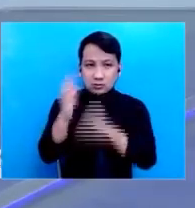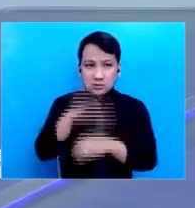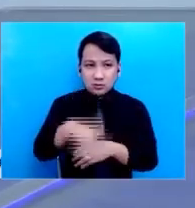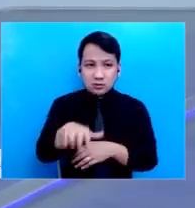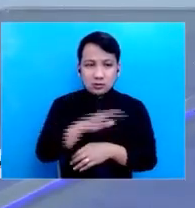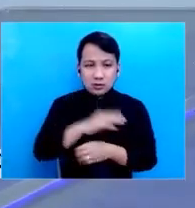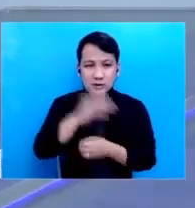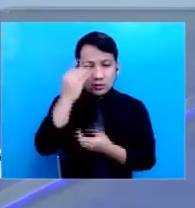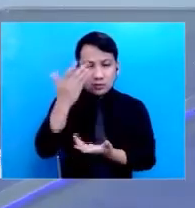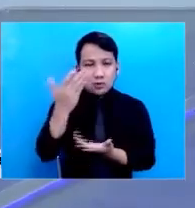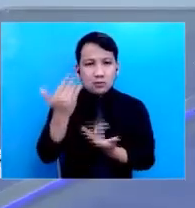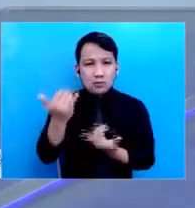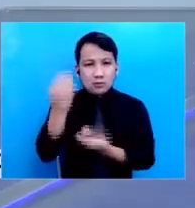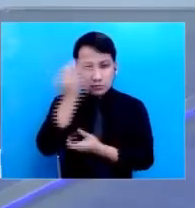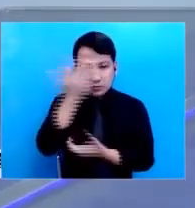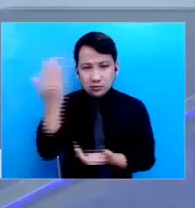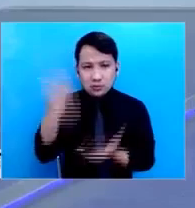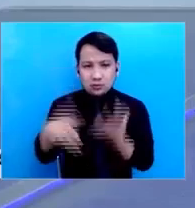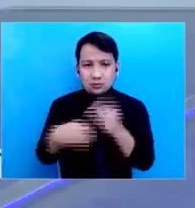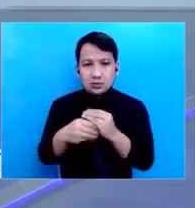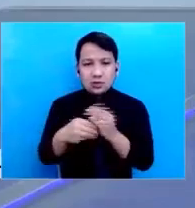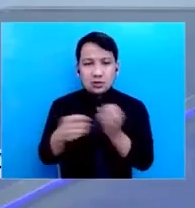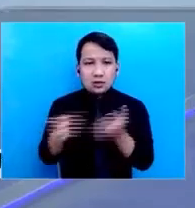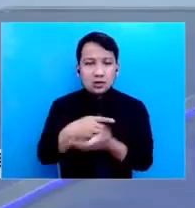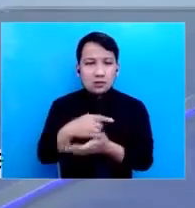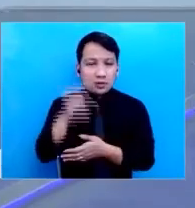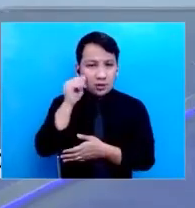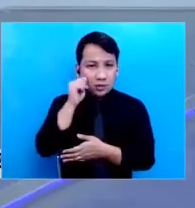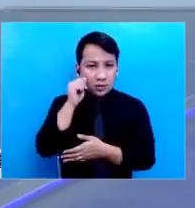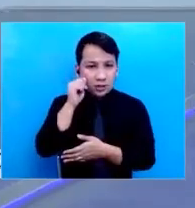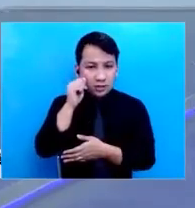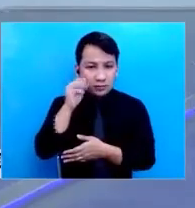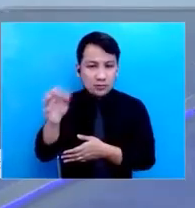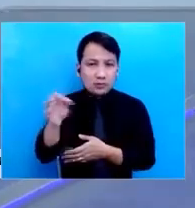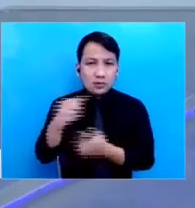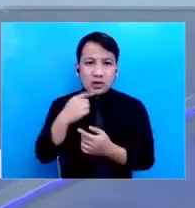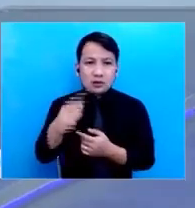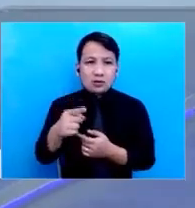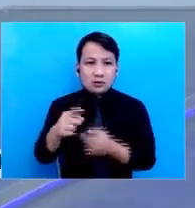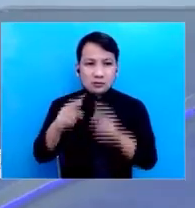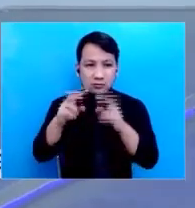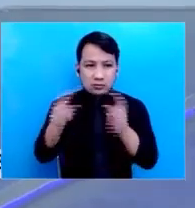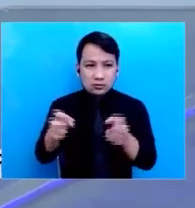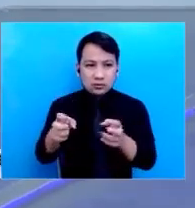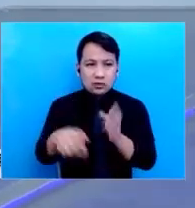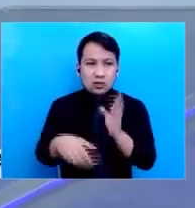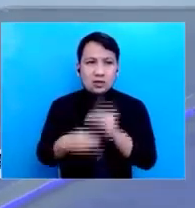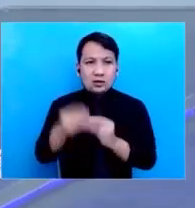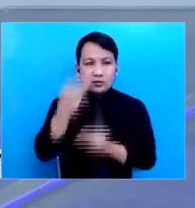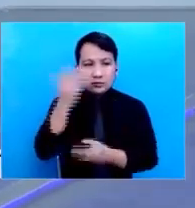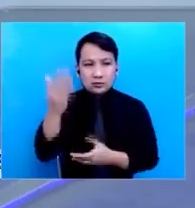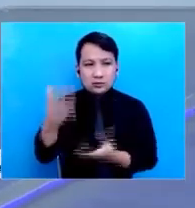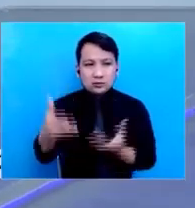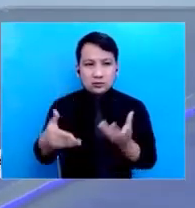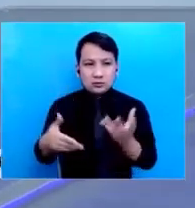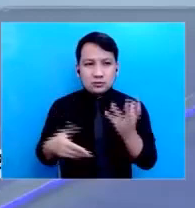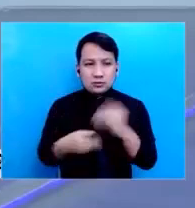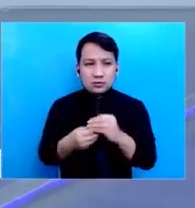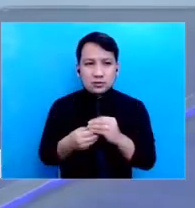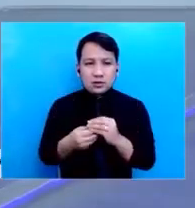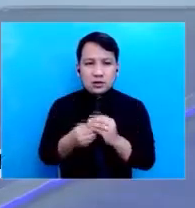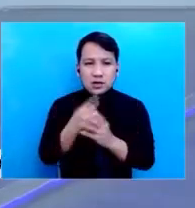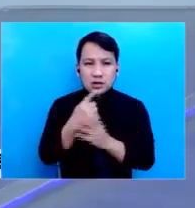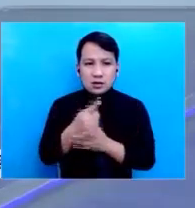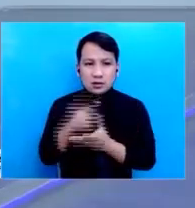din binasag ni COMELEC Commissioner Aimee Ferolino ang kanyang katahimikan at tinawag na minor issue ang